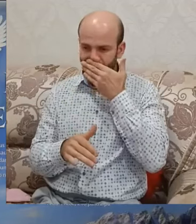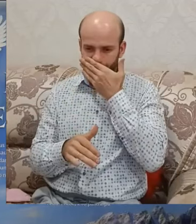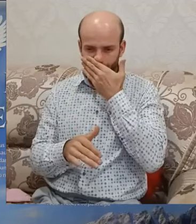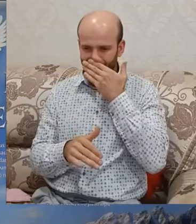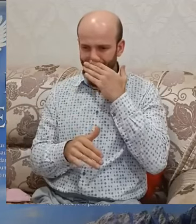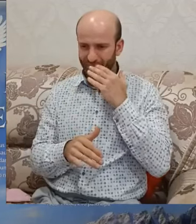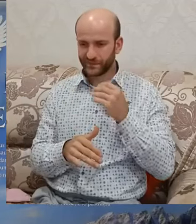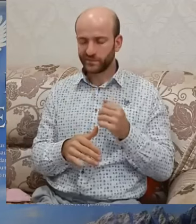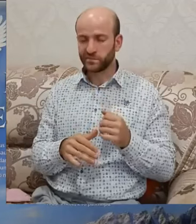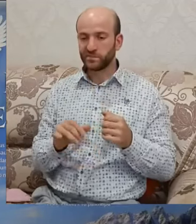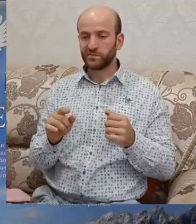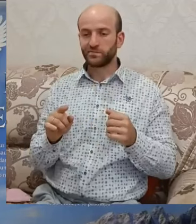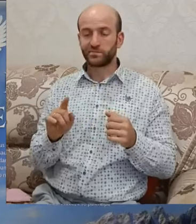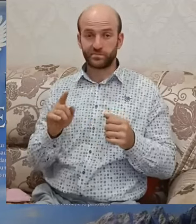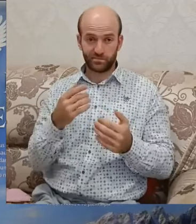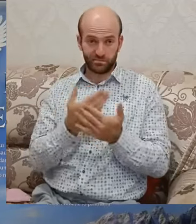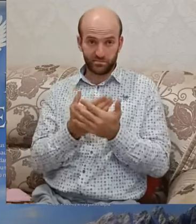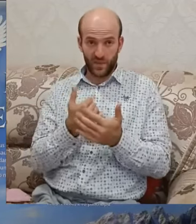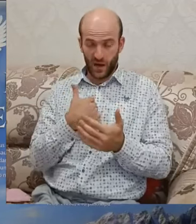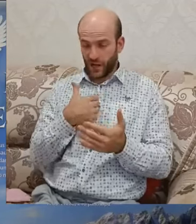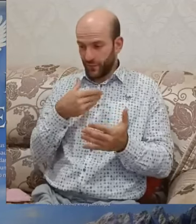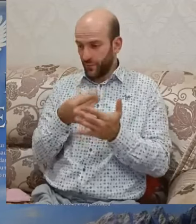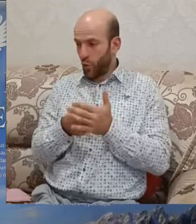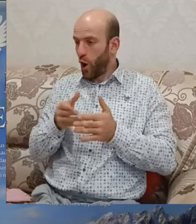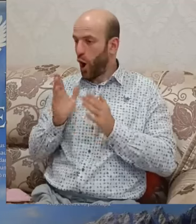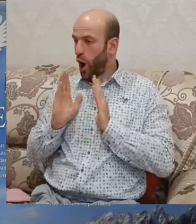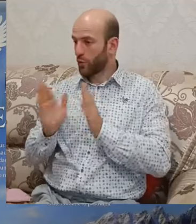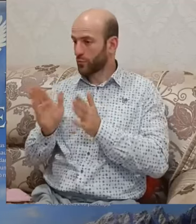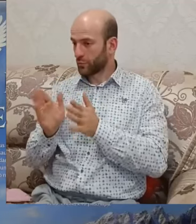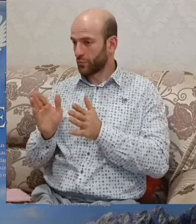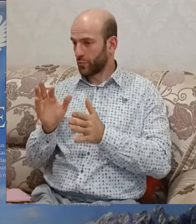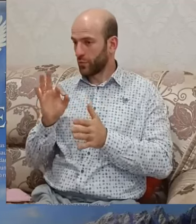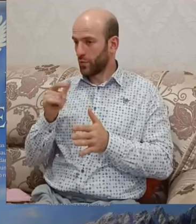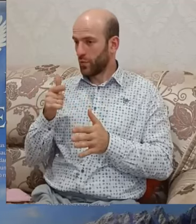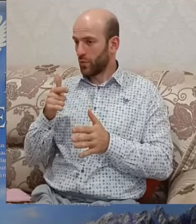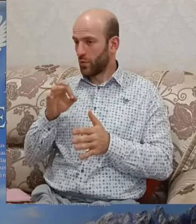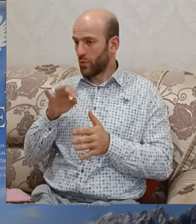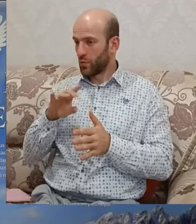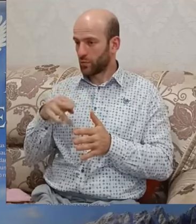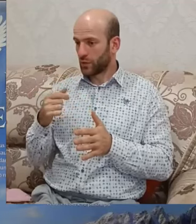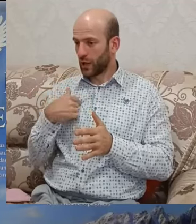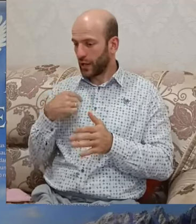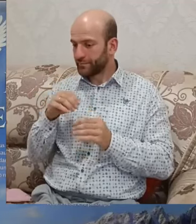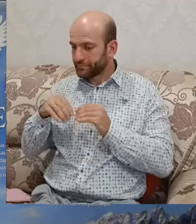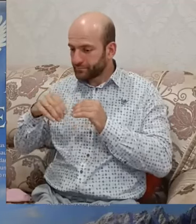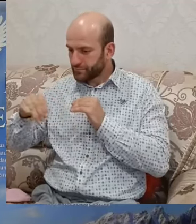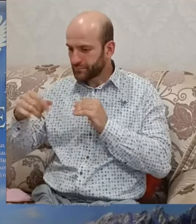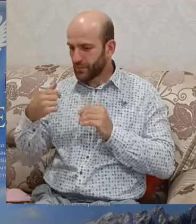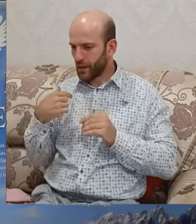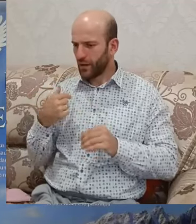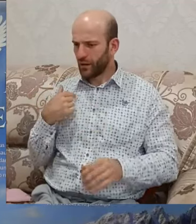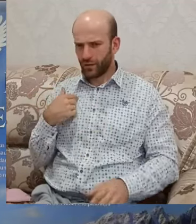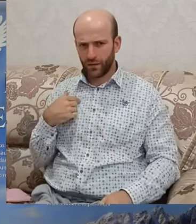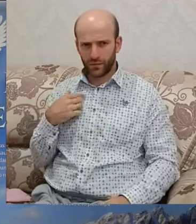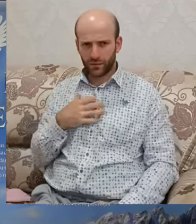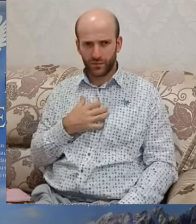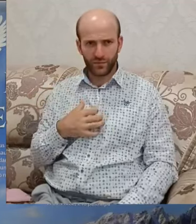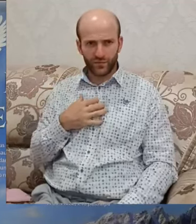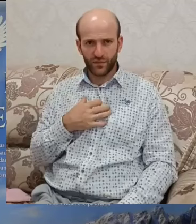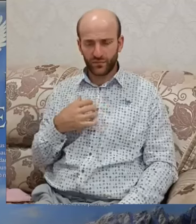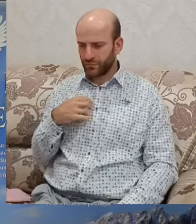всех заботюсь. Man tai rūpi. Мне я забочусь об этом. Aš vaikštau, žiūrau, laistau. Я хожу, смотрю,